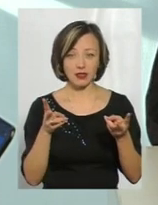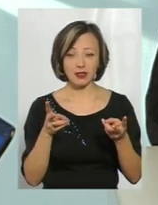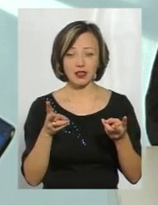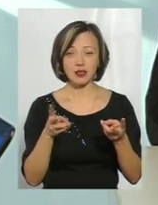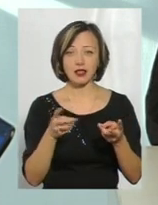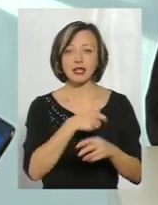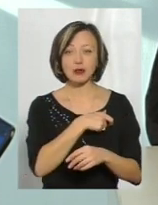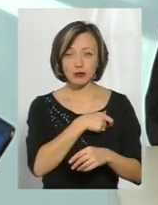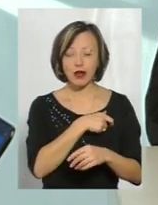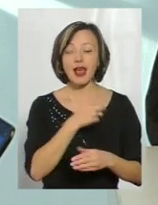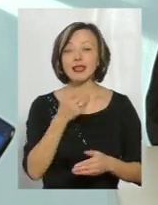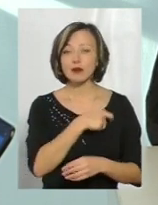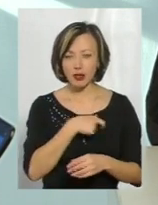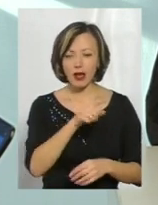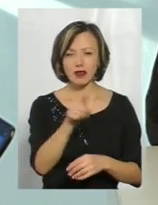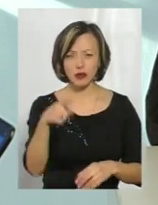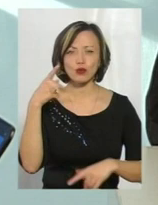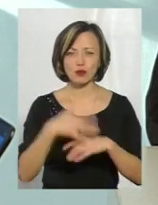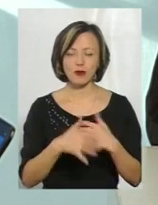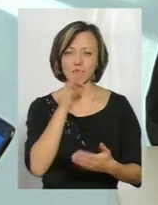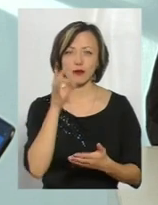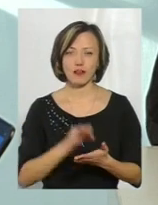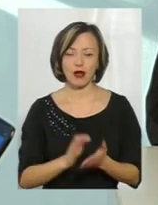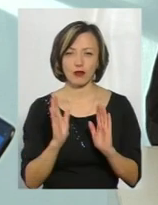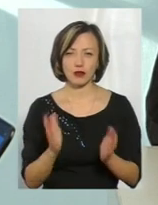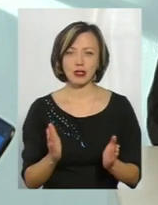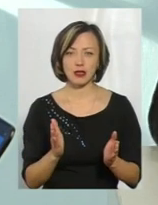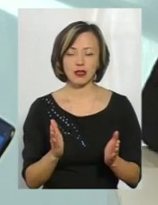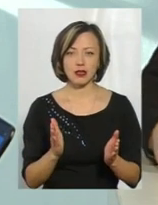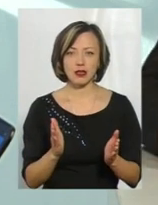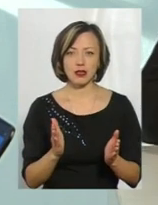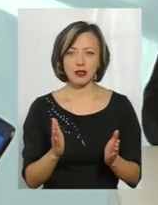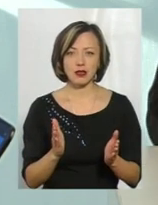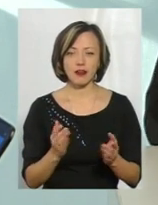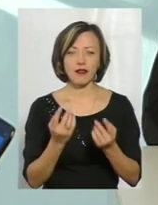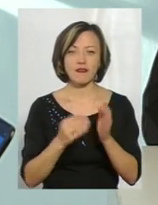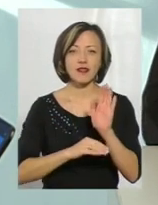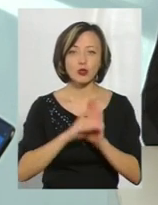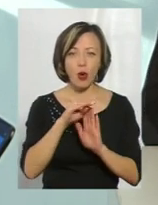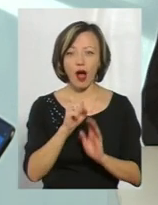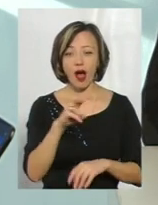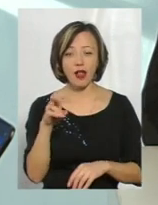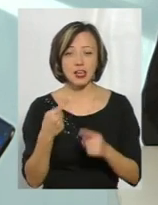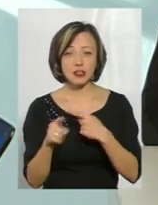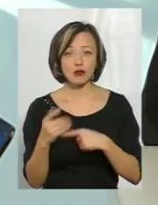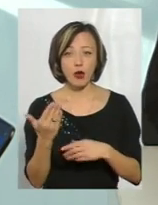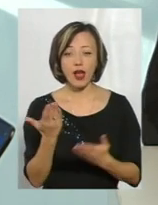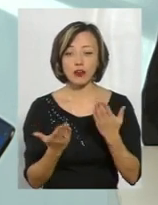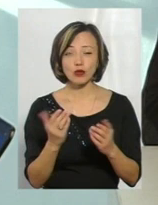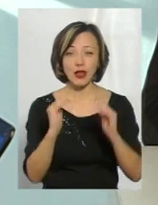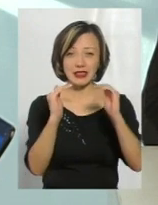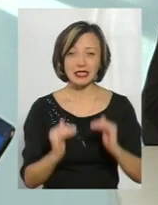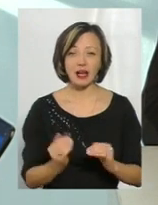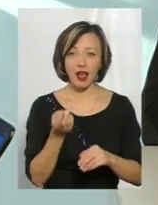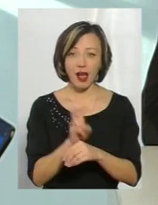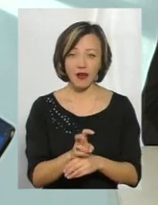частина депутатів розуміє, наскільки буде відповідально, наскільки відповідальність буде їхня висока. Але з іншого боку, якщо низька явка, то